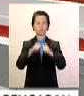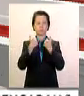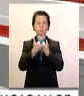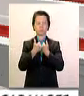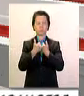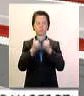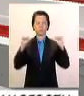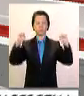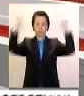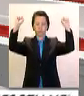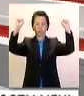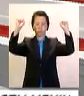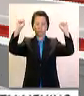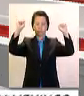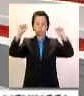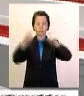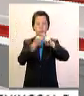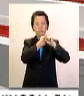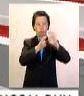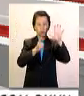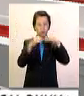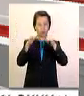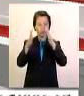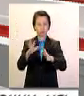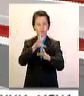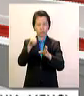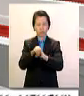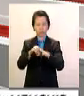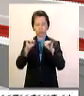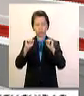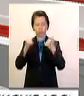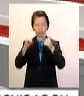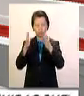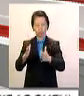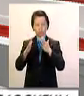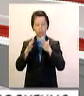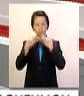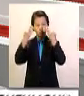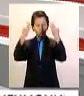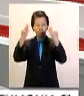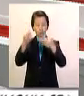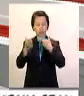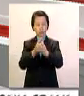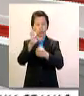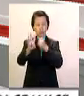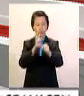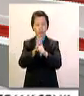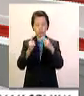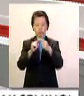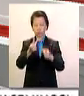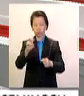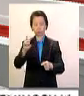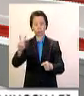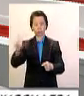Persatuan Angkat Berat Malaysia PABM menggantung 5 atletnya, termasuk seorang atlet berprofil tinggi selama 4 tahun sehingga 2022.